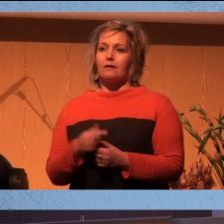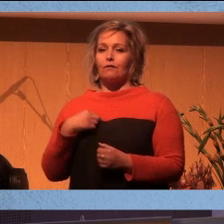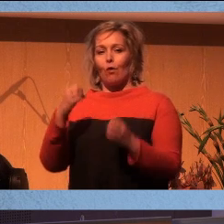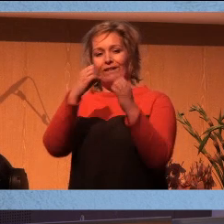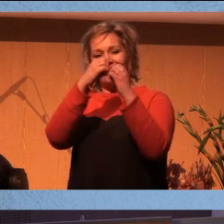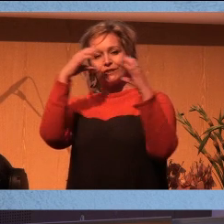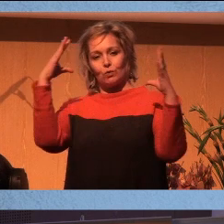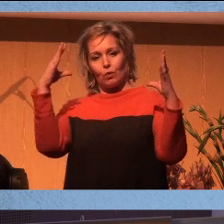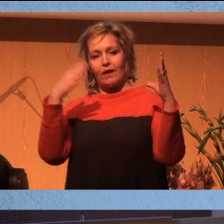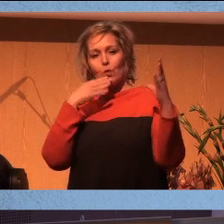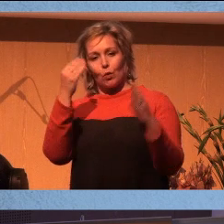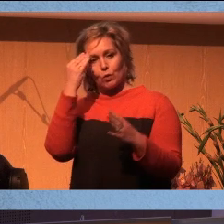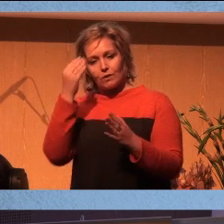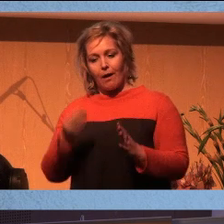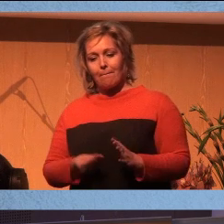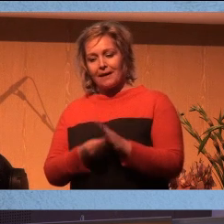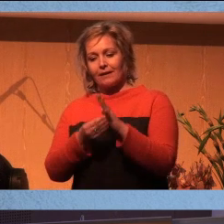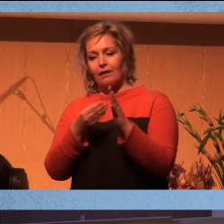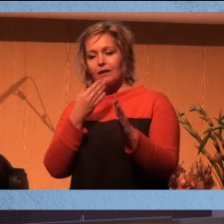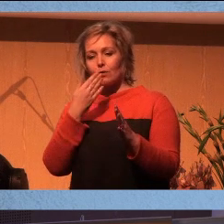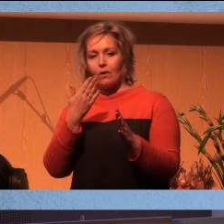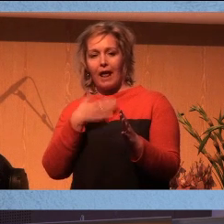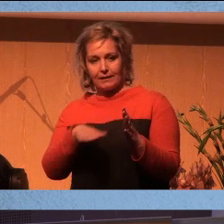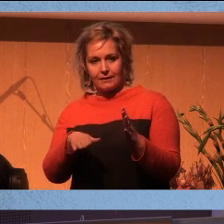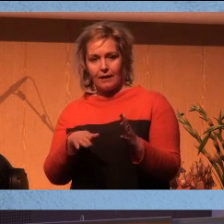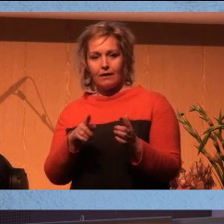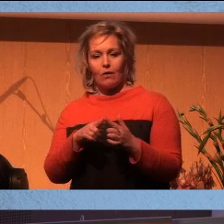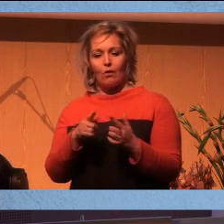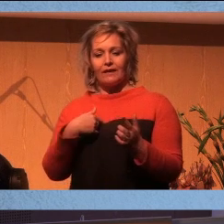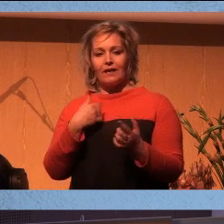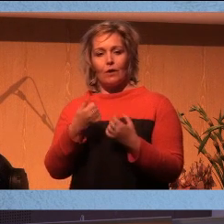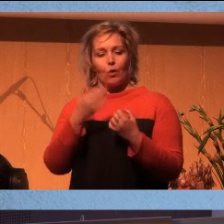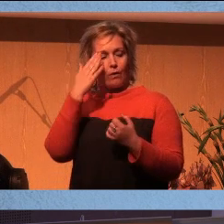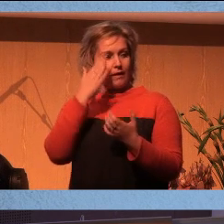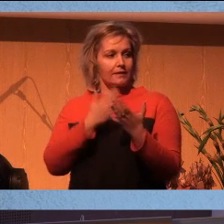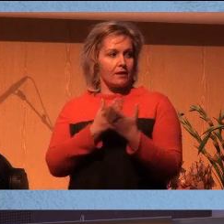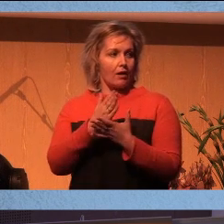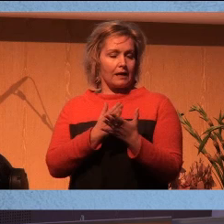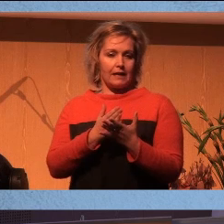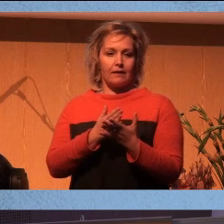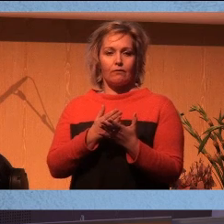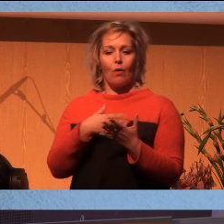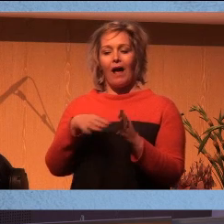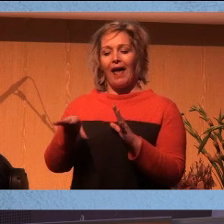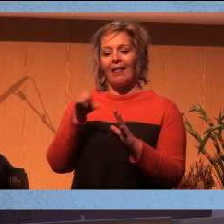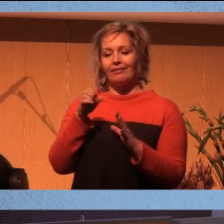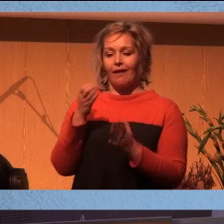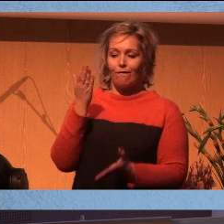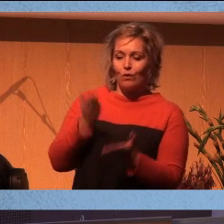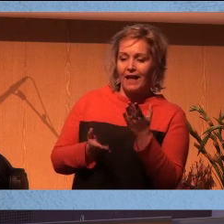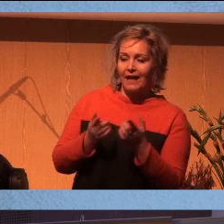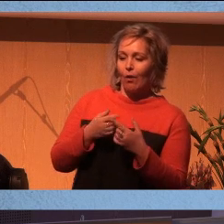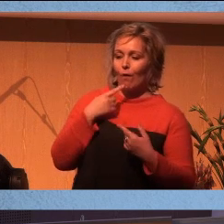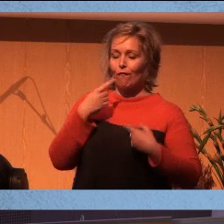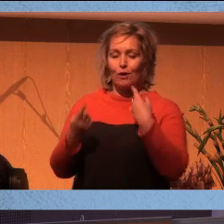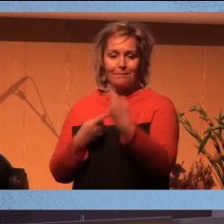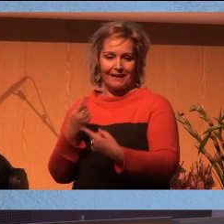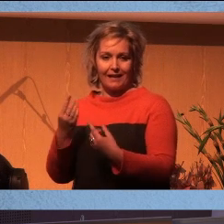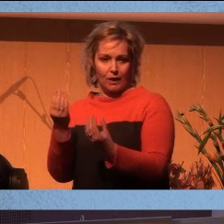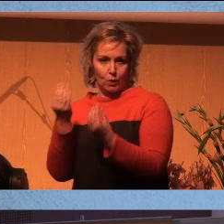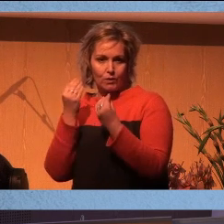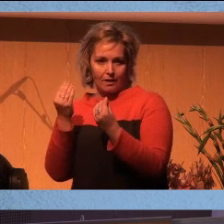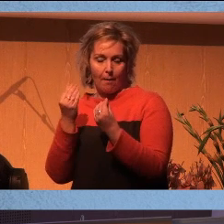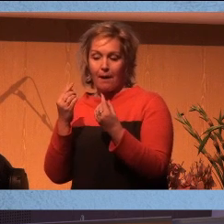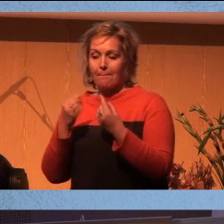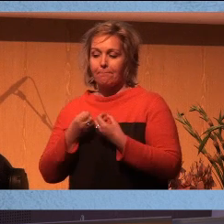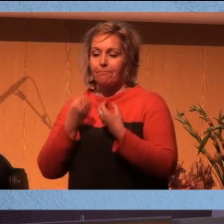er god kunnskap bidrar til gode helsetjenester. Og det gjør vi hovedsakelig ved å innhente, vurdere og formidle kunnskap,